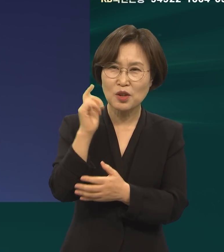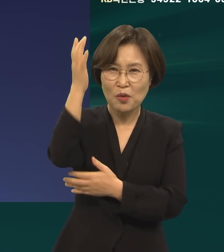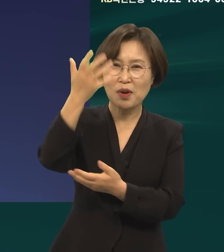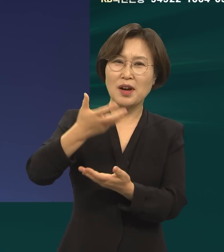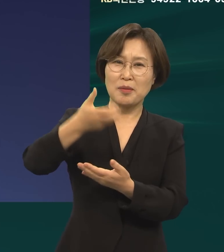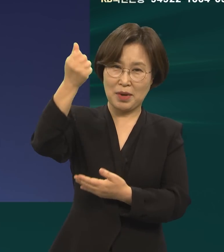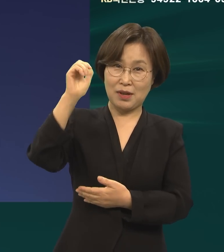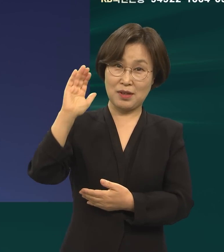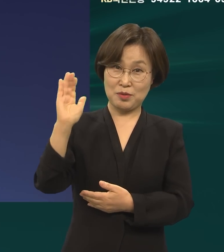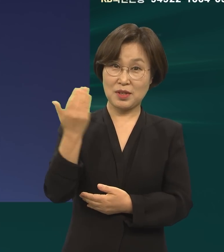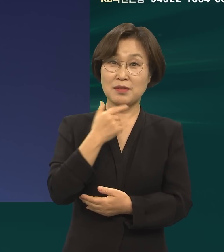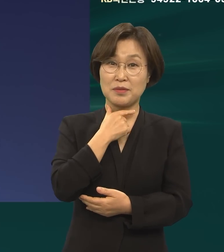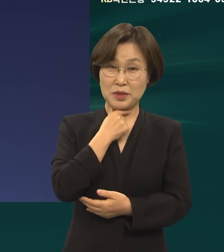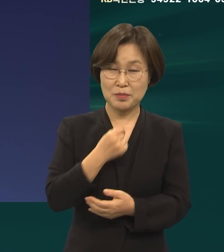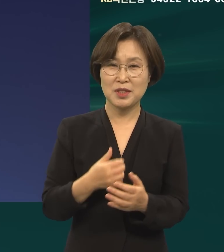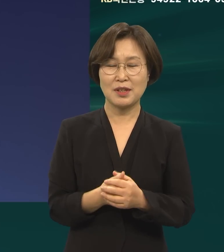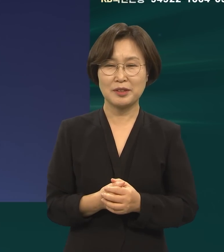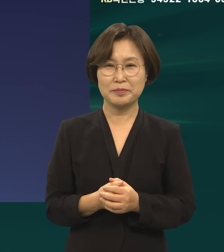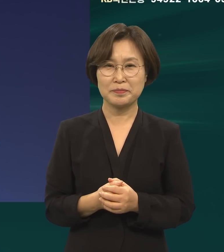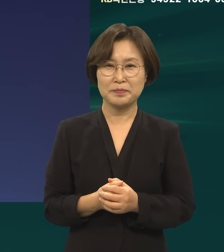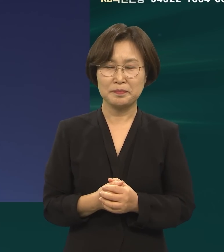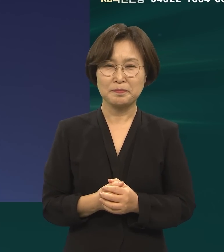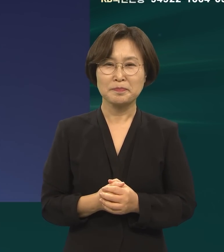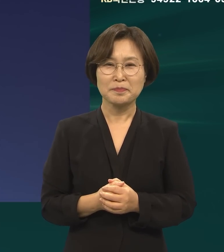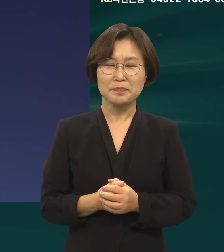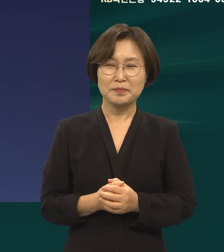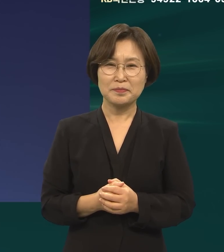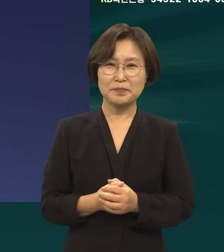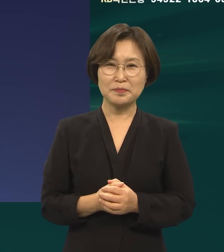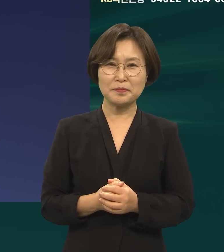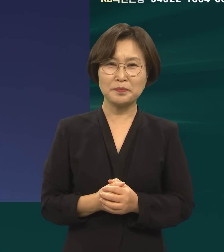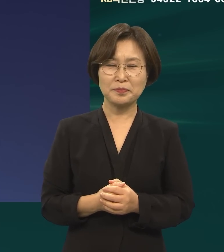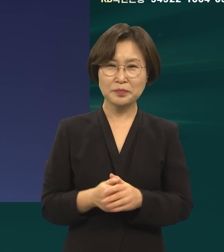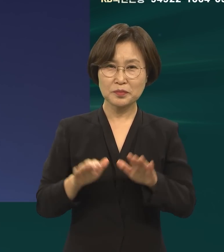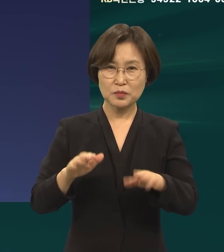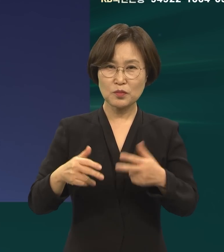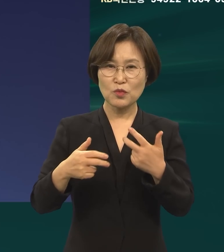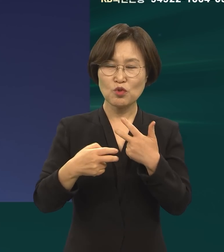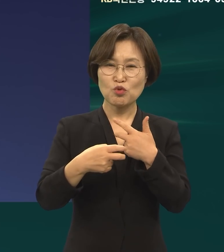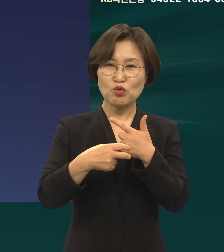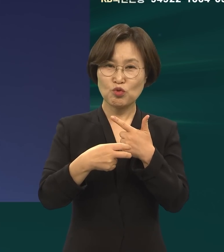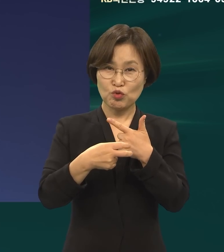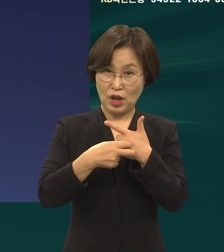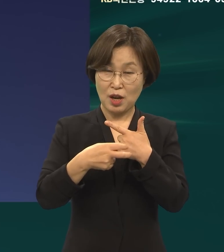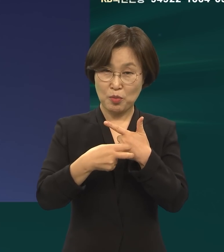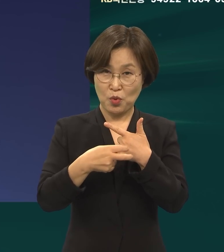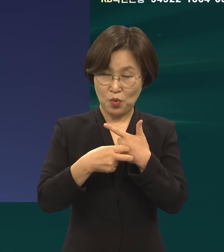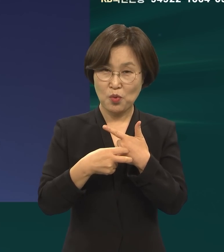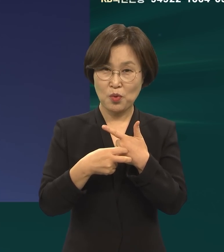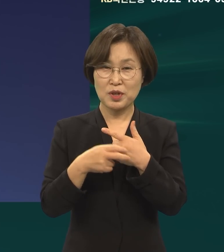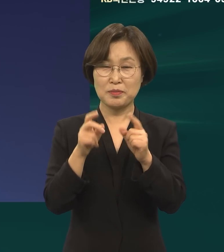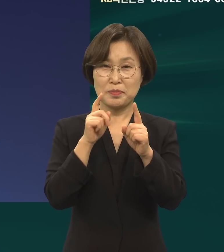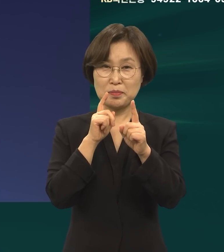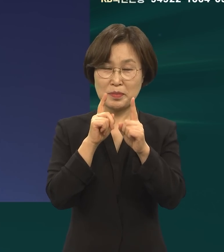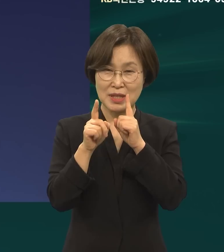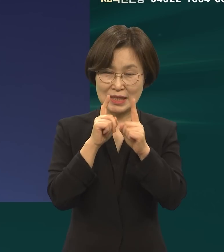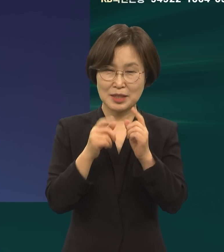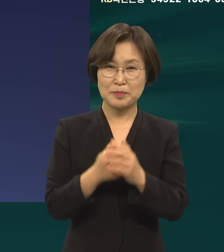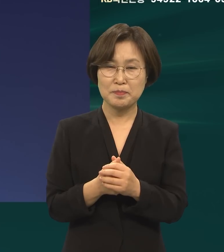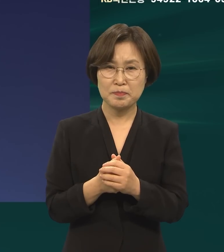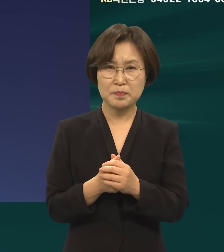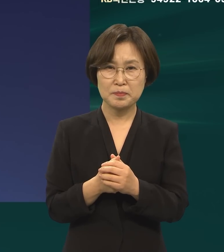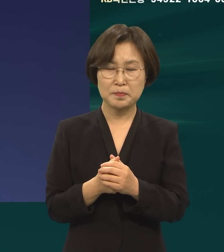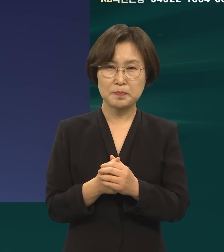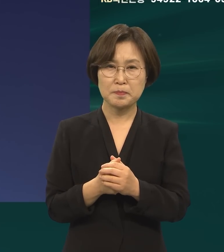바랍니다. 오늘 저는 말씀으로 돌아갑니다. 누가복음 24장에 있는 말씀, 우리의 믿음이 실제인가를